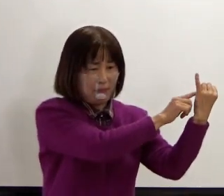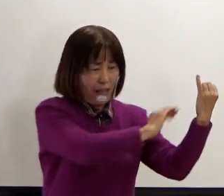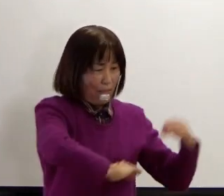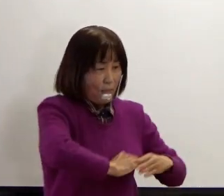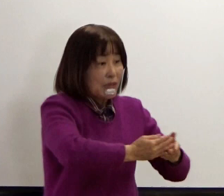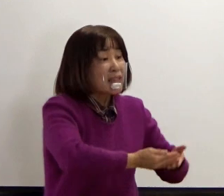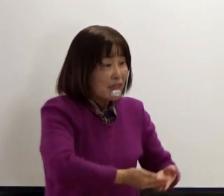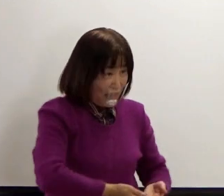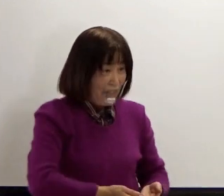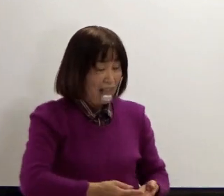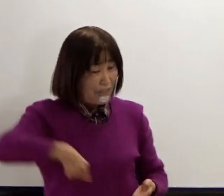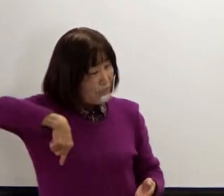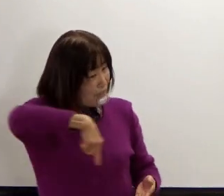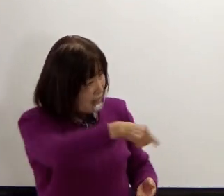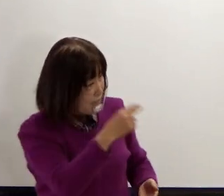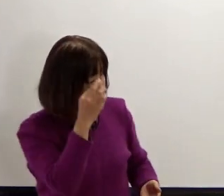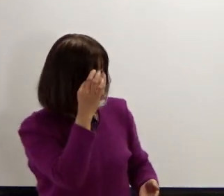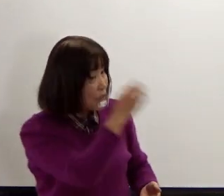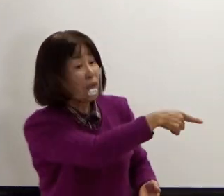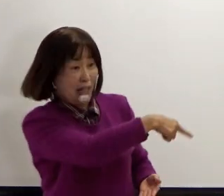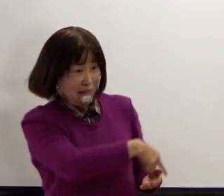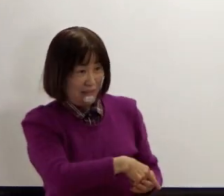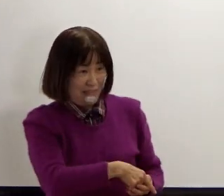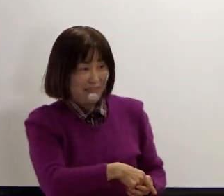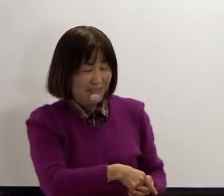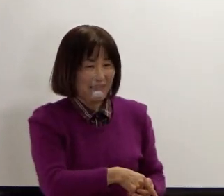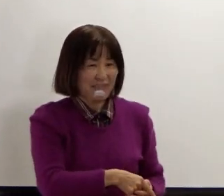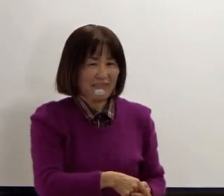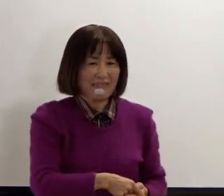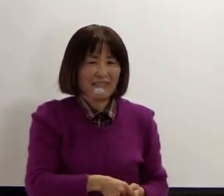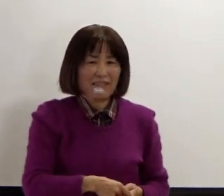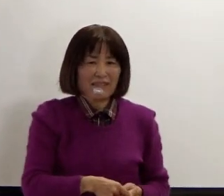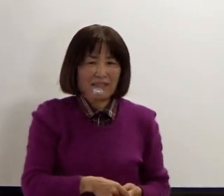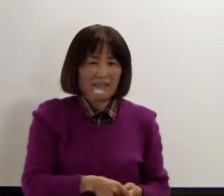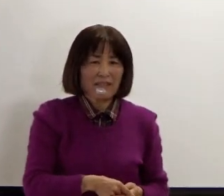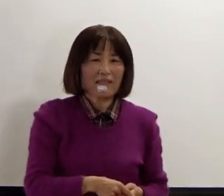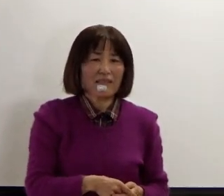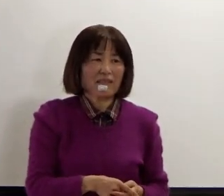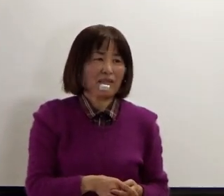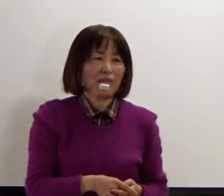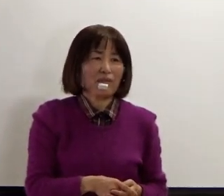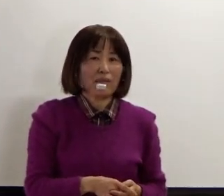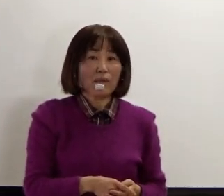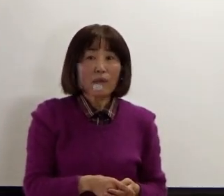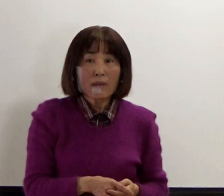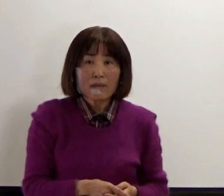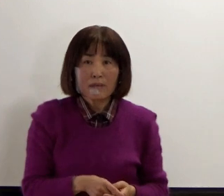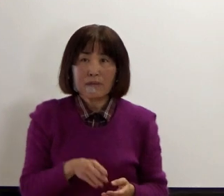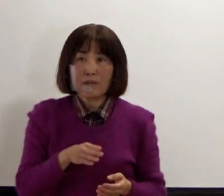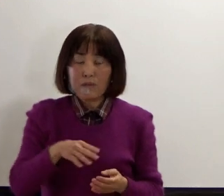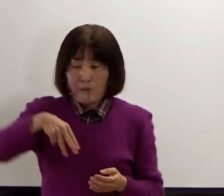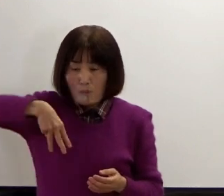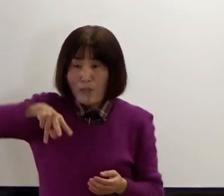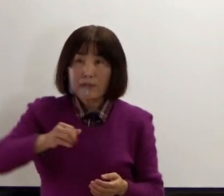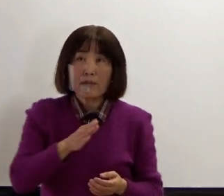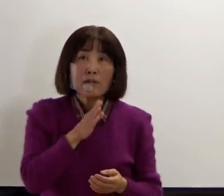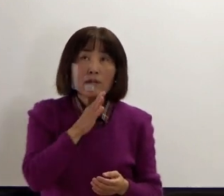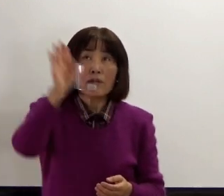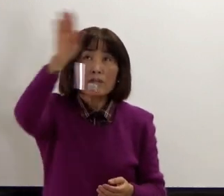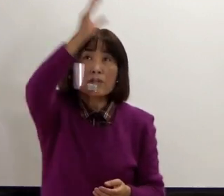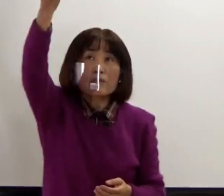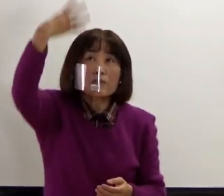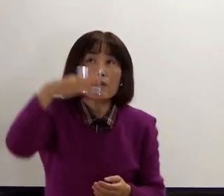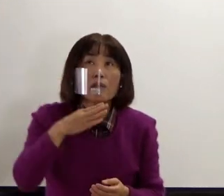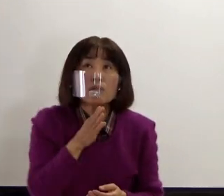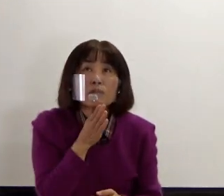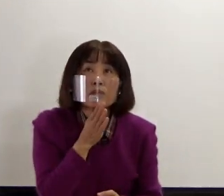ね、マリアはエリサベトを訪ねて、まあ、急いで行きます。それはね、急いで行きますよ、うん、でマリアの声を聞いた瞬エ